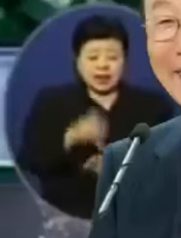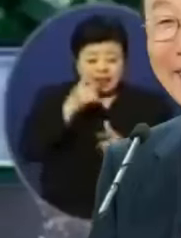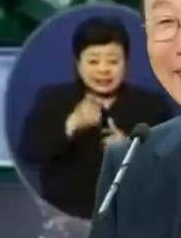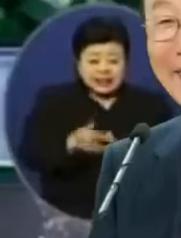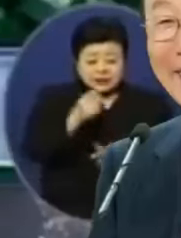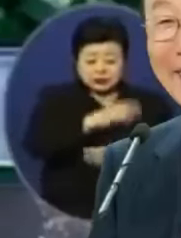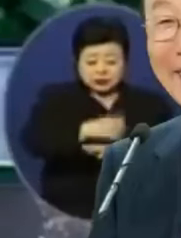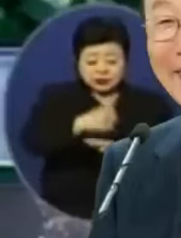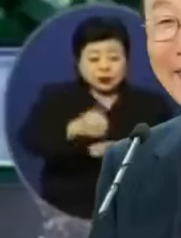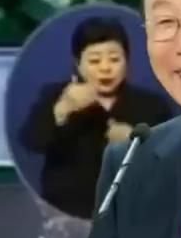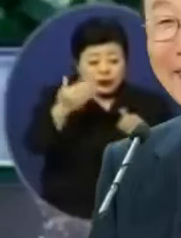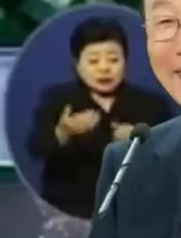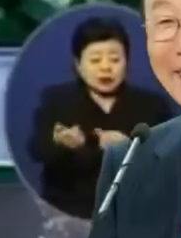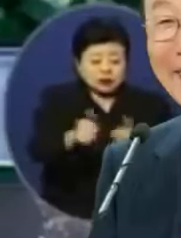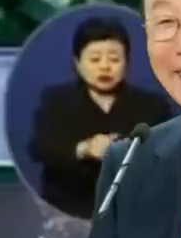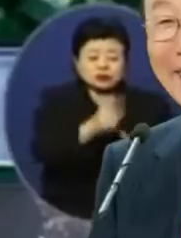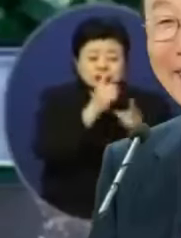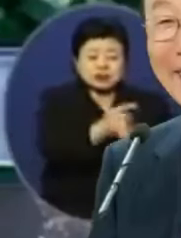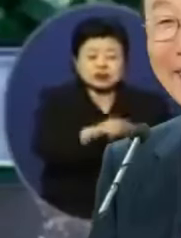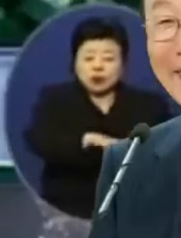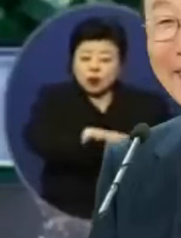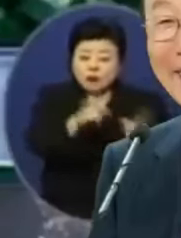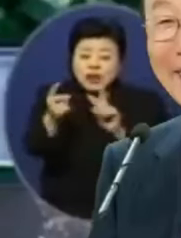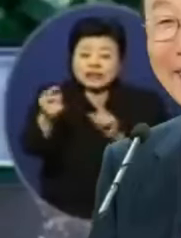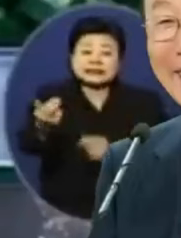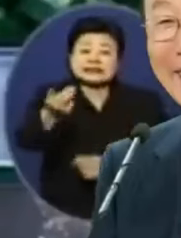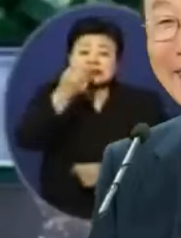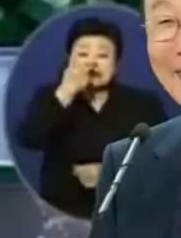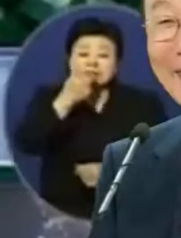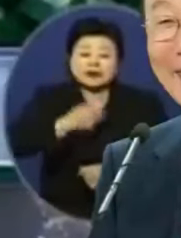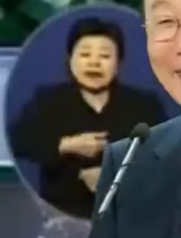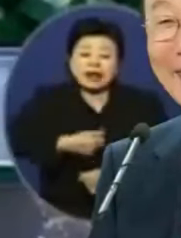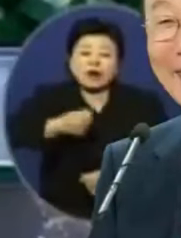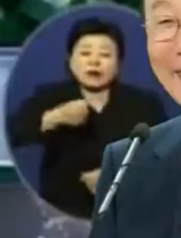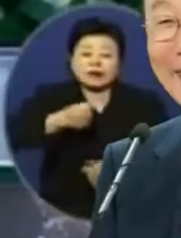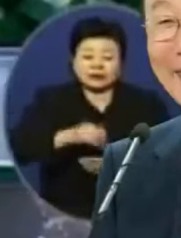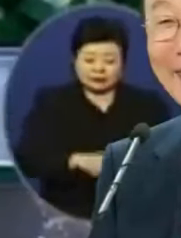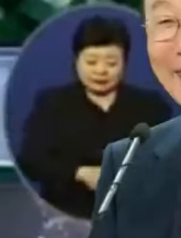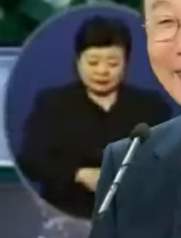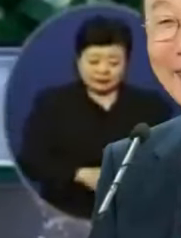예수 그리스도께서 죽음을 이기고 부활하신 그 생명도 내 것이 되는 것입니다.